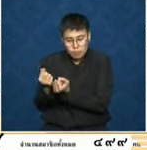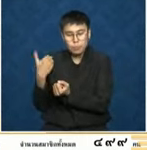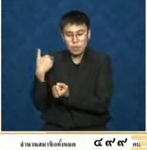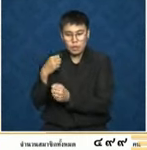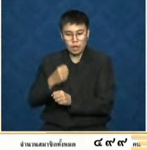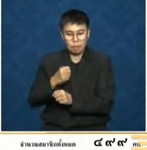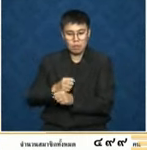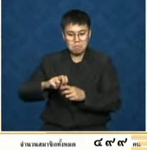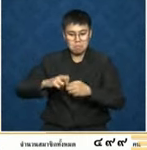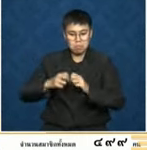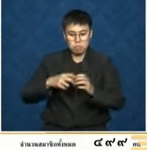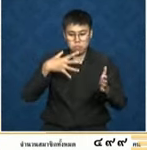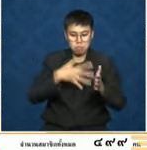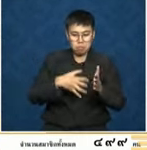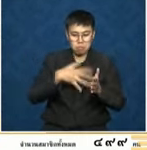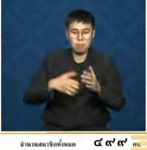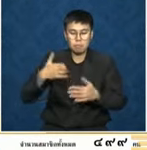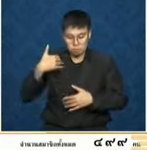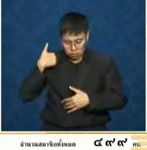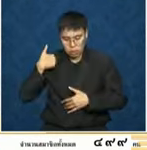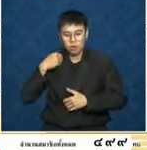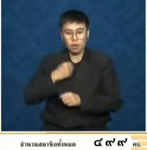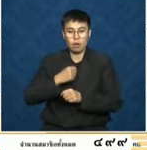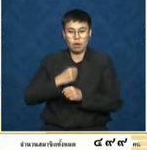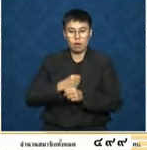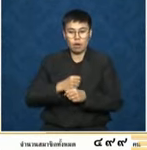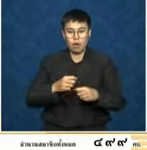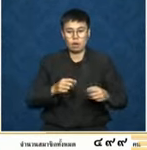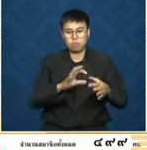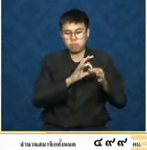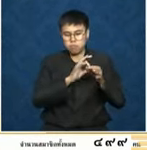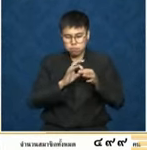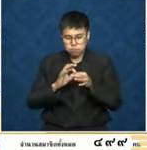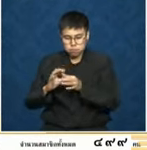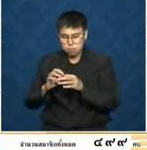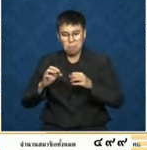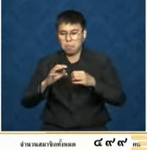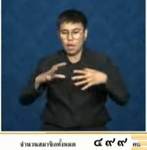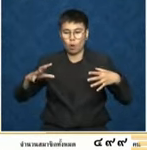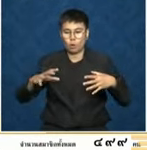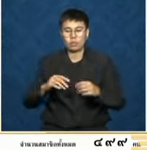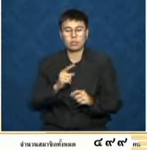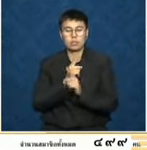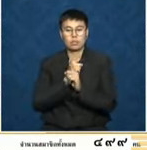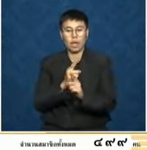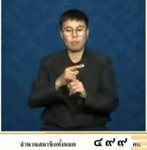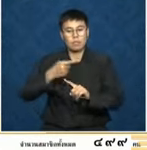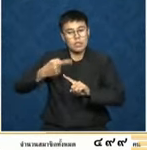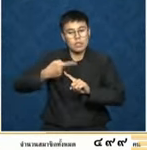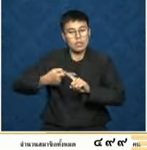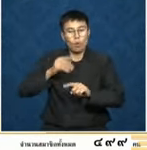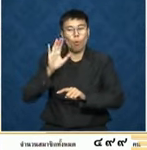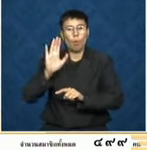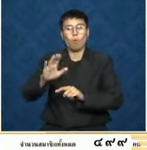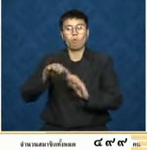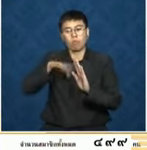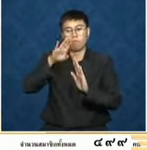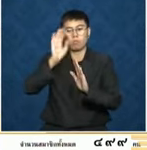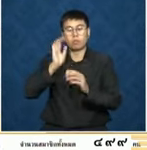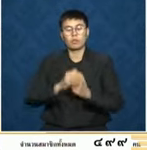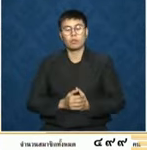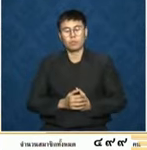รรคปัญหาให้กับการดำเนินงานที่มันไม่สอดคล้องกับข้อที่จริงตามฤดูกาลในพื้นที่ประเด็นที่ส